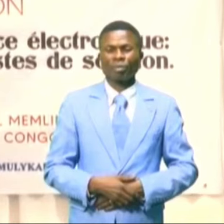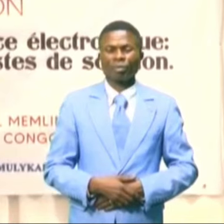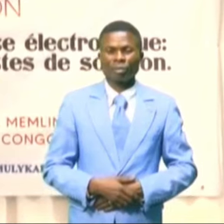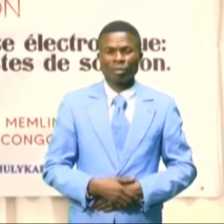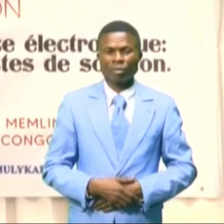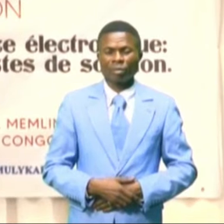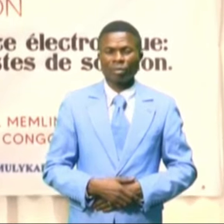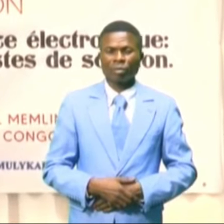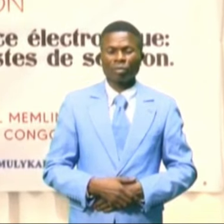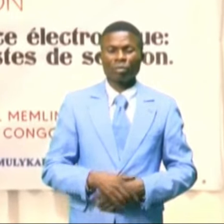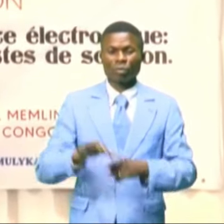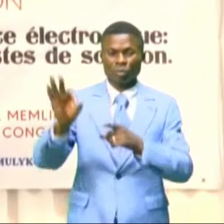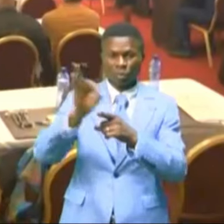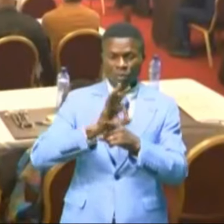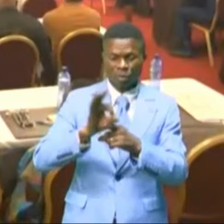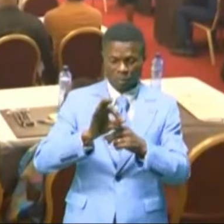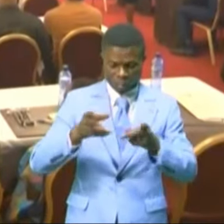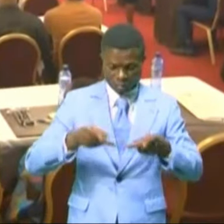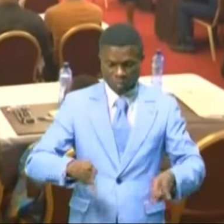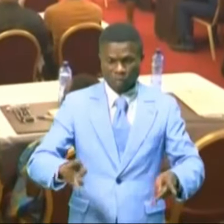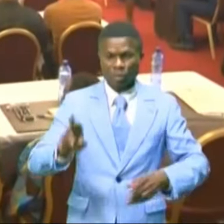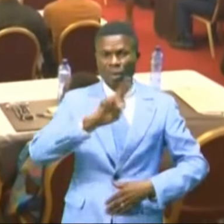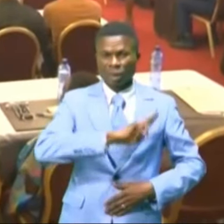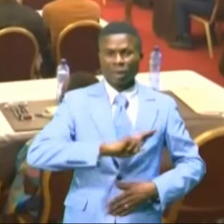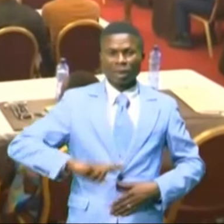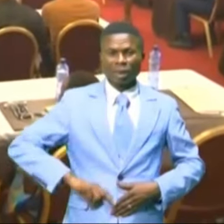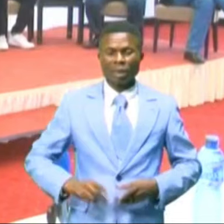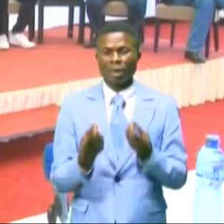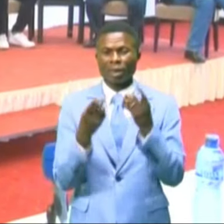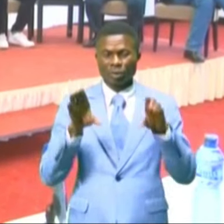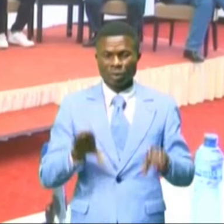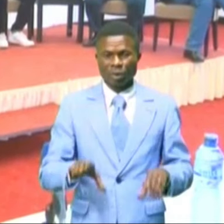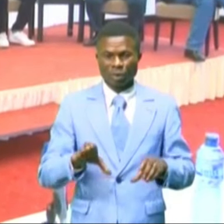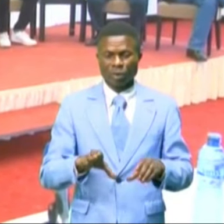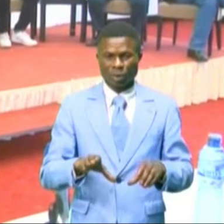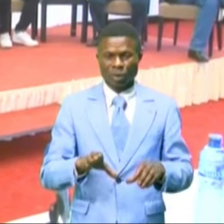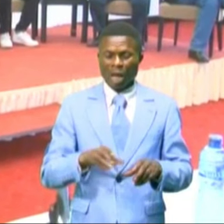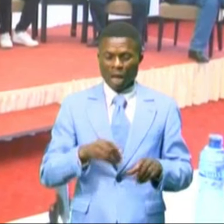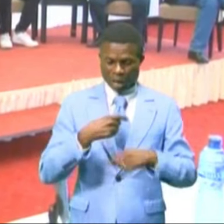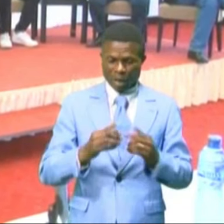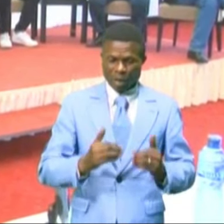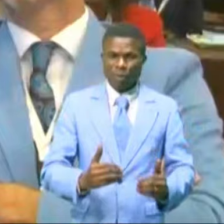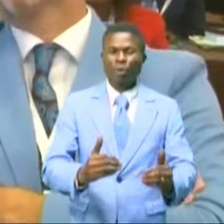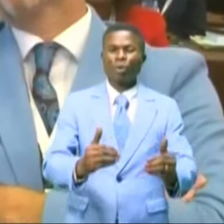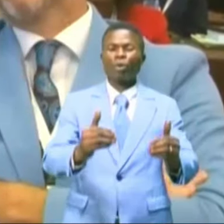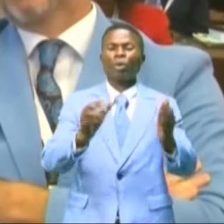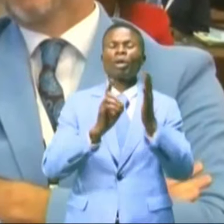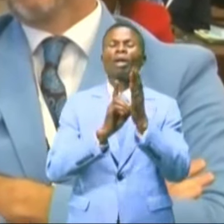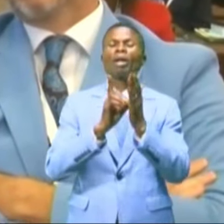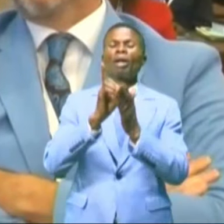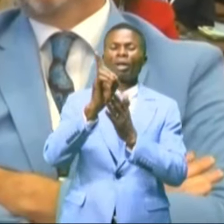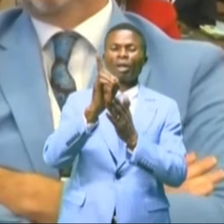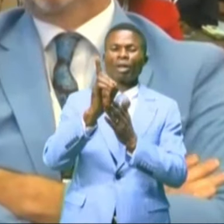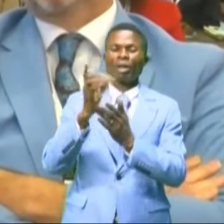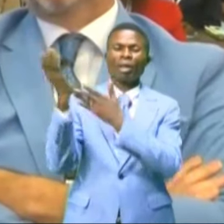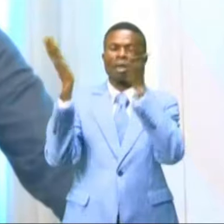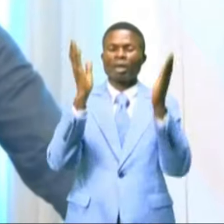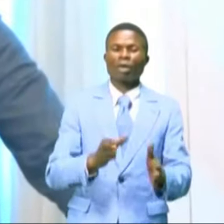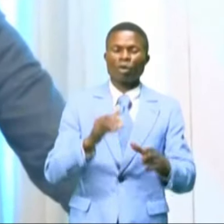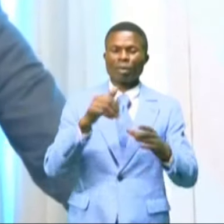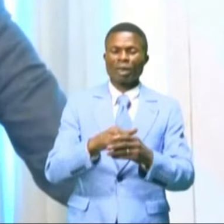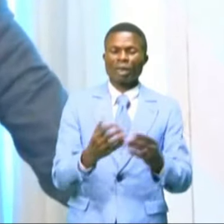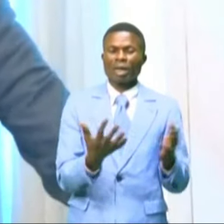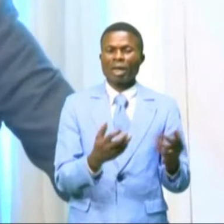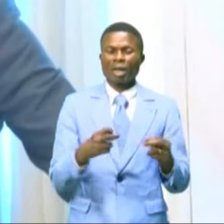Un colloque formation qui a permis à la République démocratique du Congo de baliser le chemin pour le développement du commerce électronique.